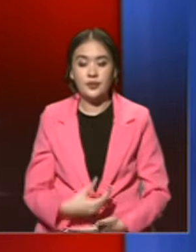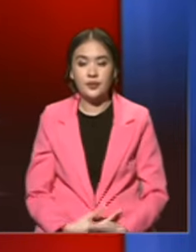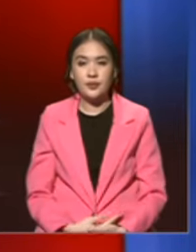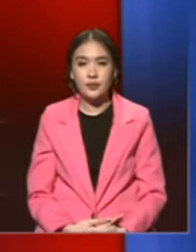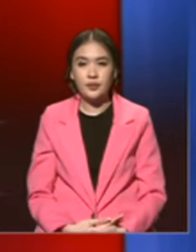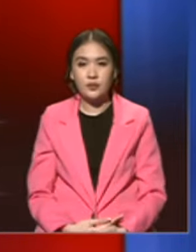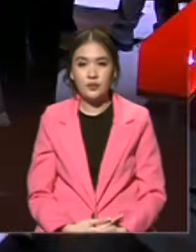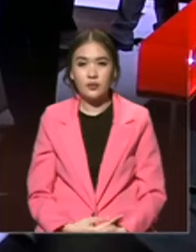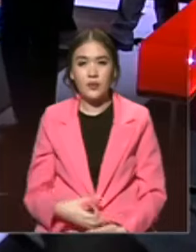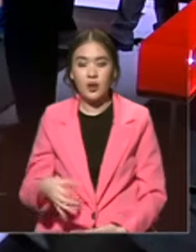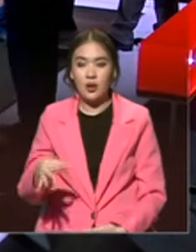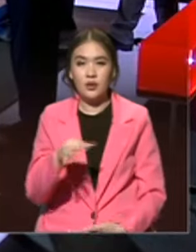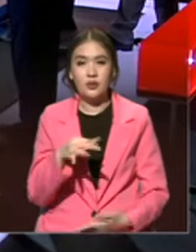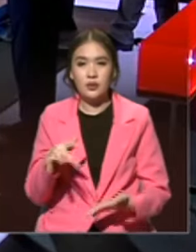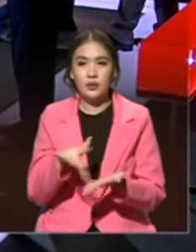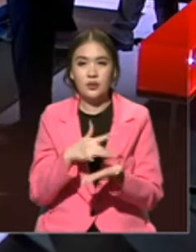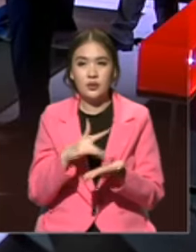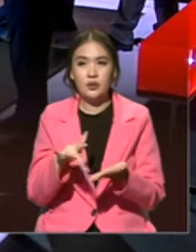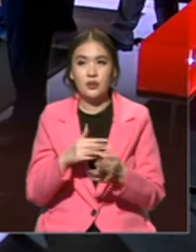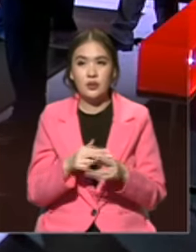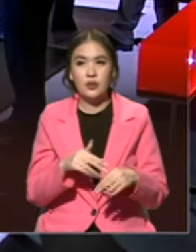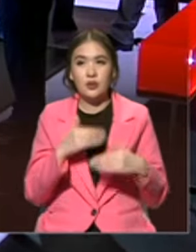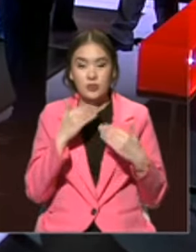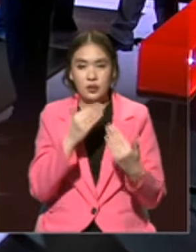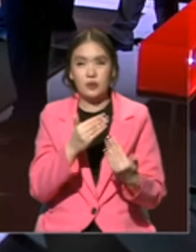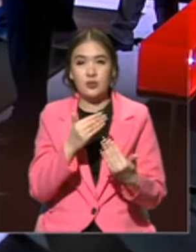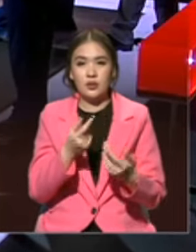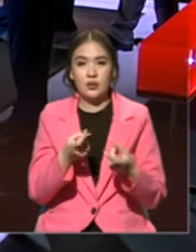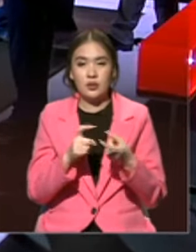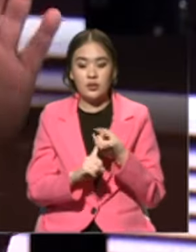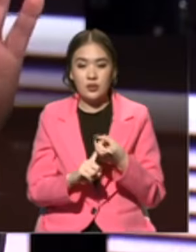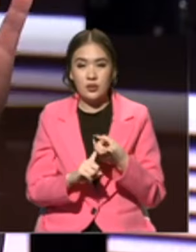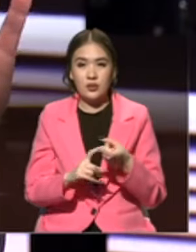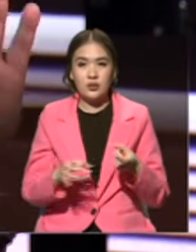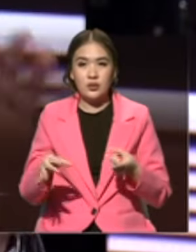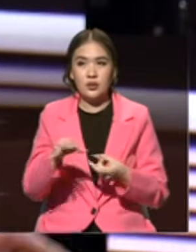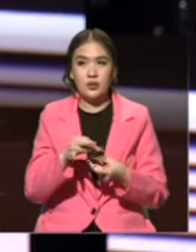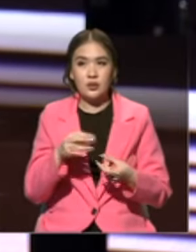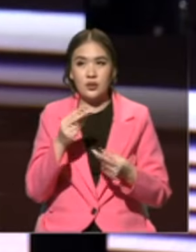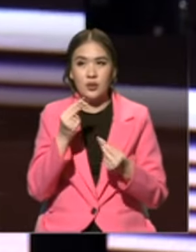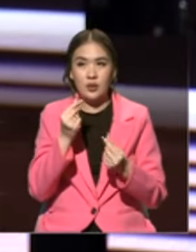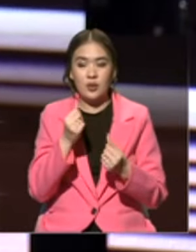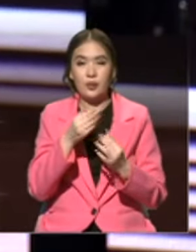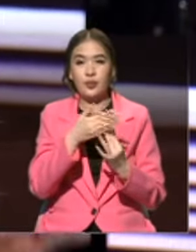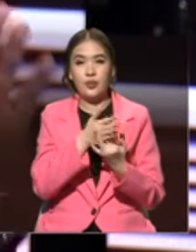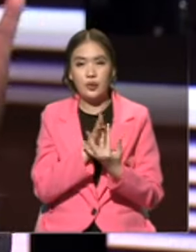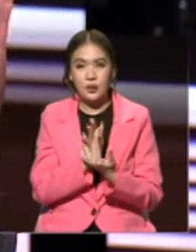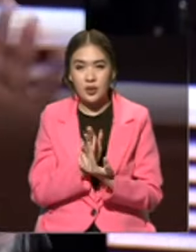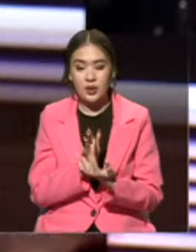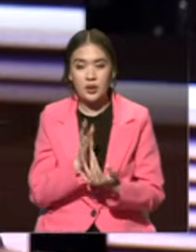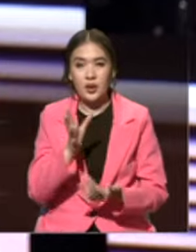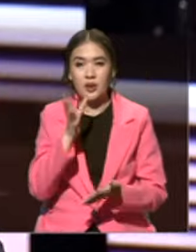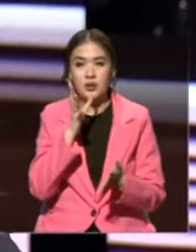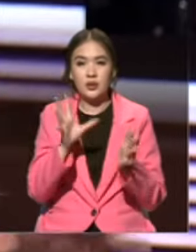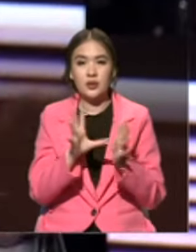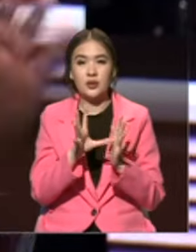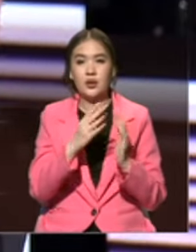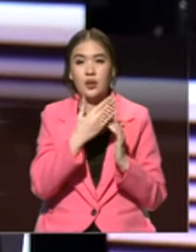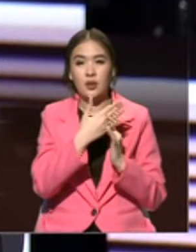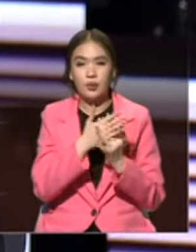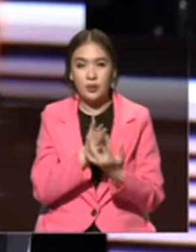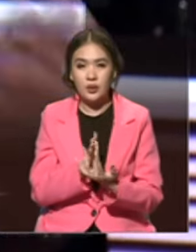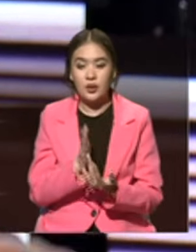Ол облыстық бюджеттің жүйе несінде мәселесі ол. Облыстар қаражатты бөледі, өзімізде техникасына бөледі,